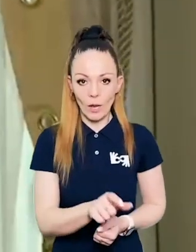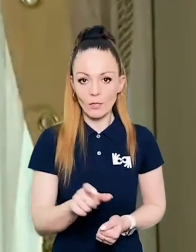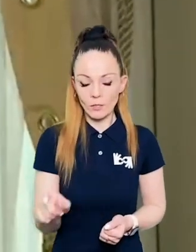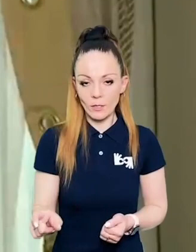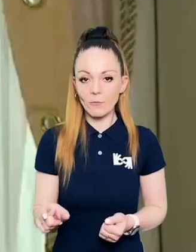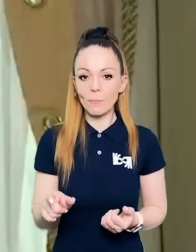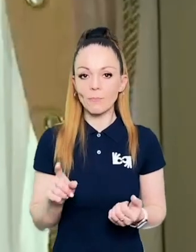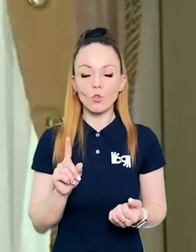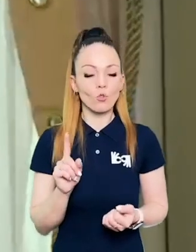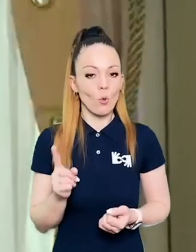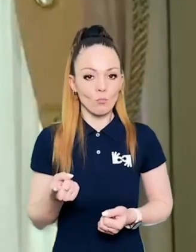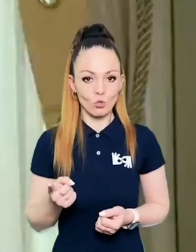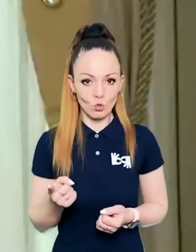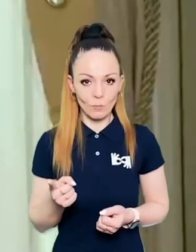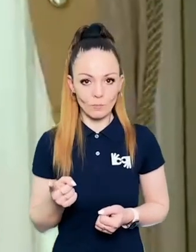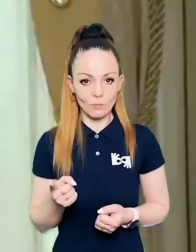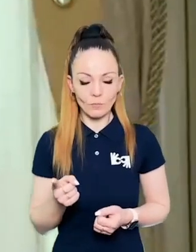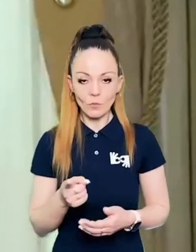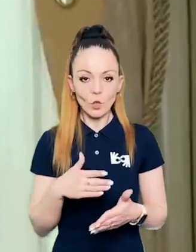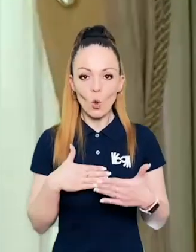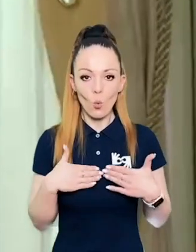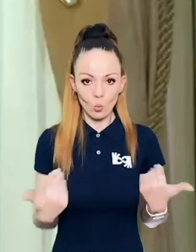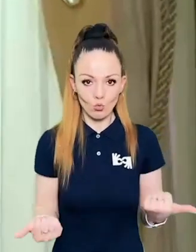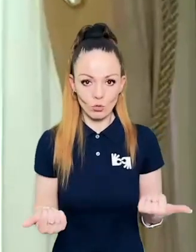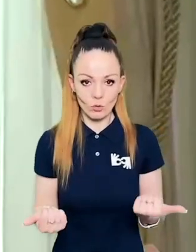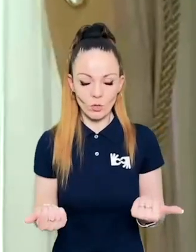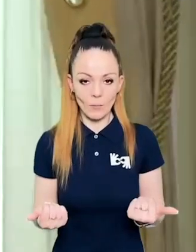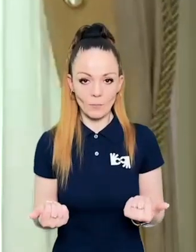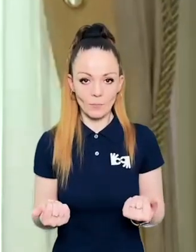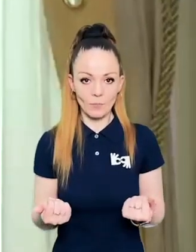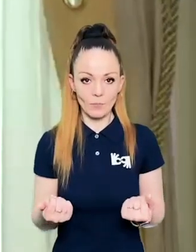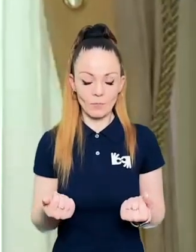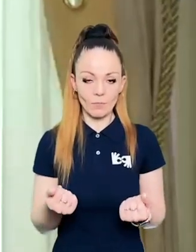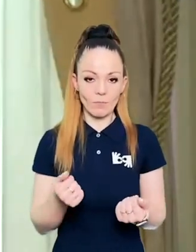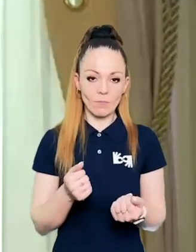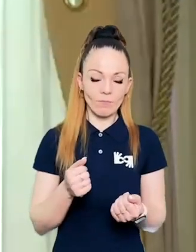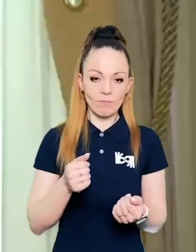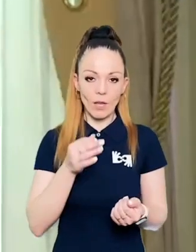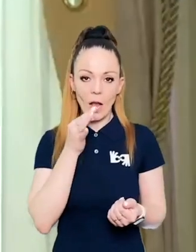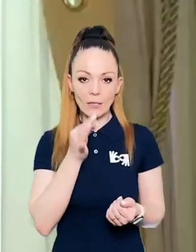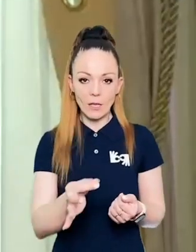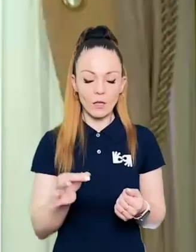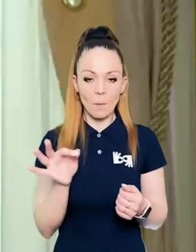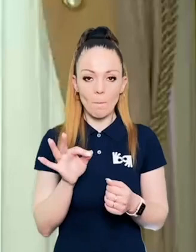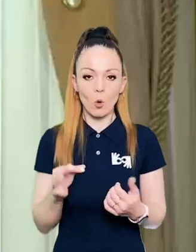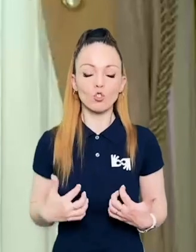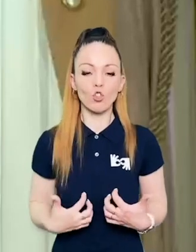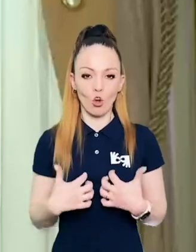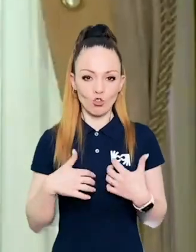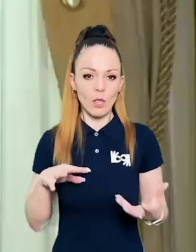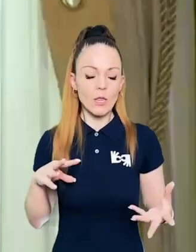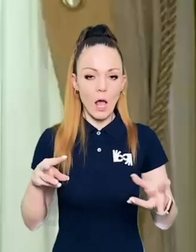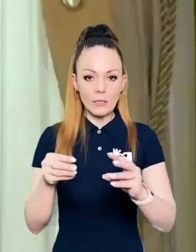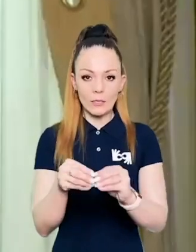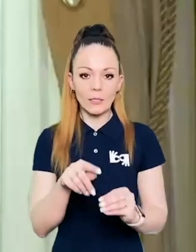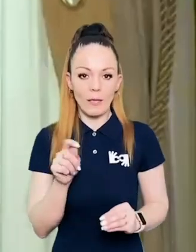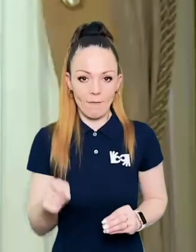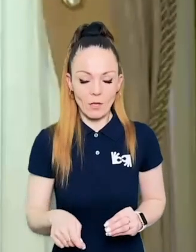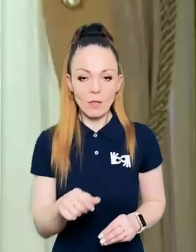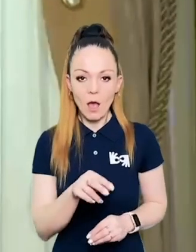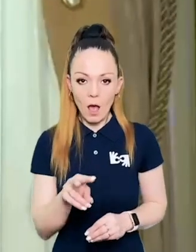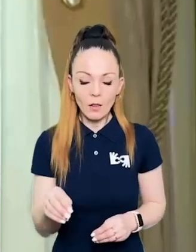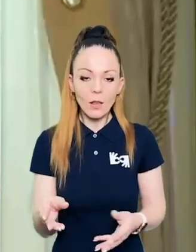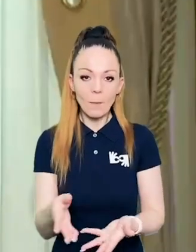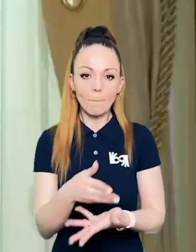українців в цілому. Тому що не хочеться наврочити, не хочеться казати про страшні наслідки